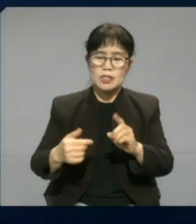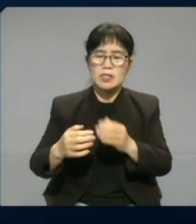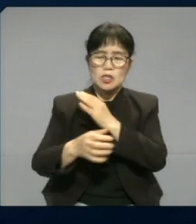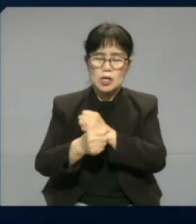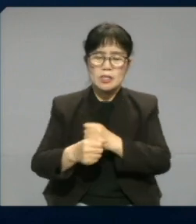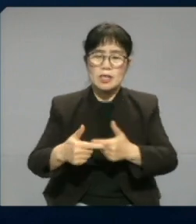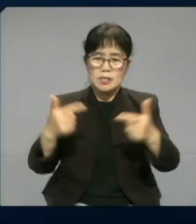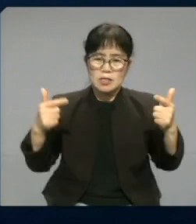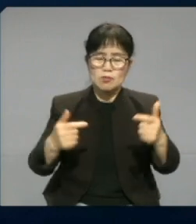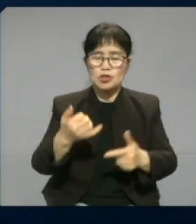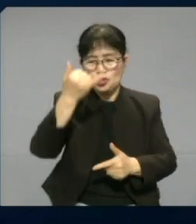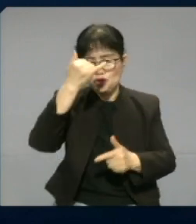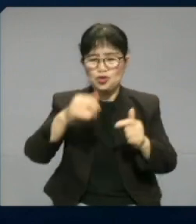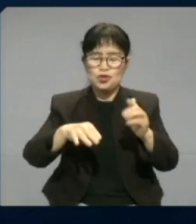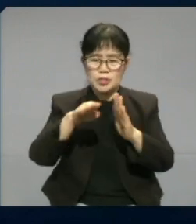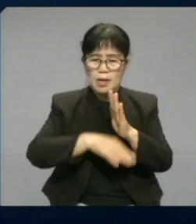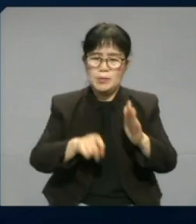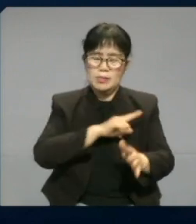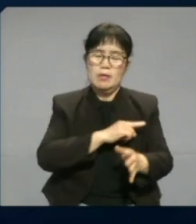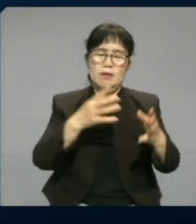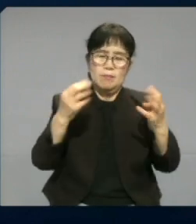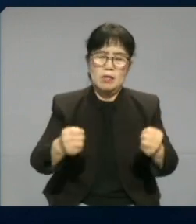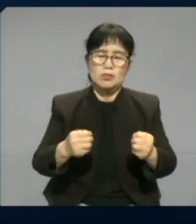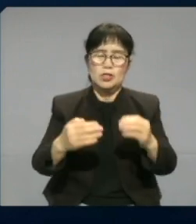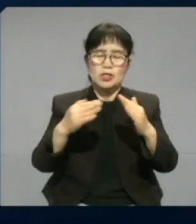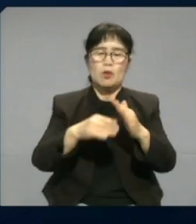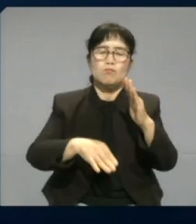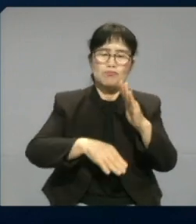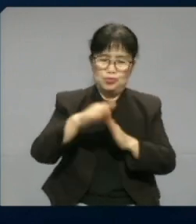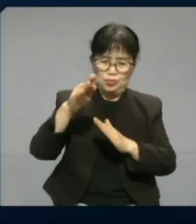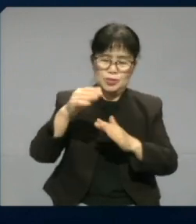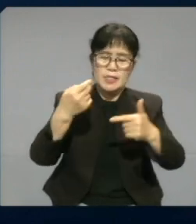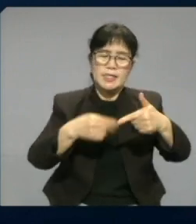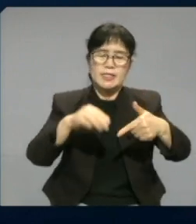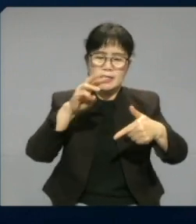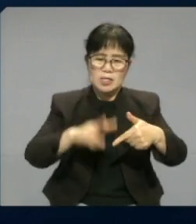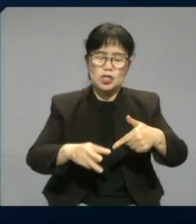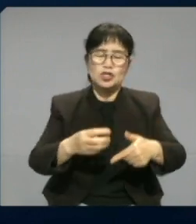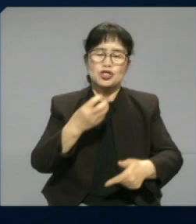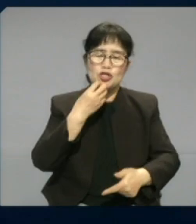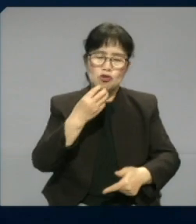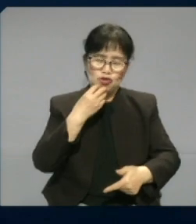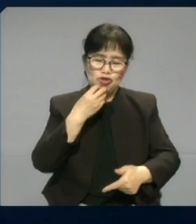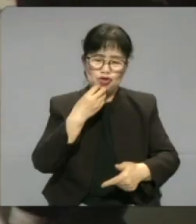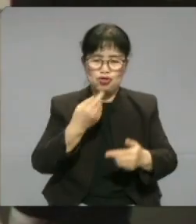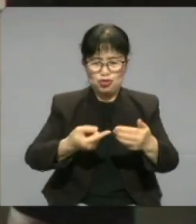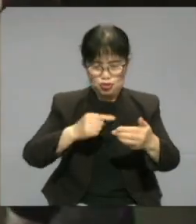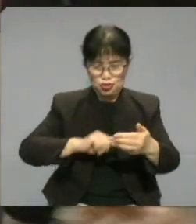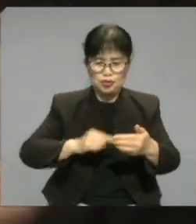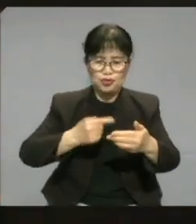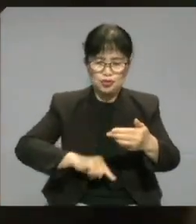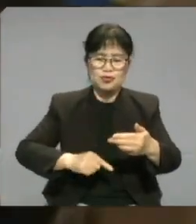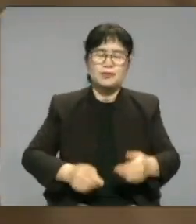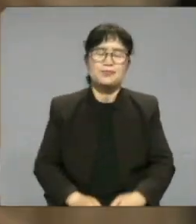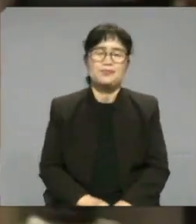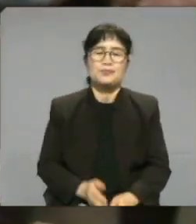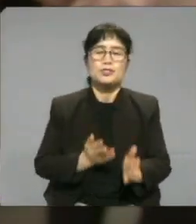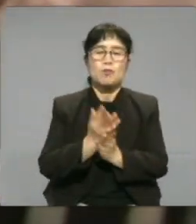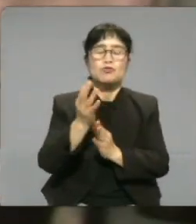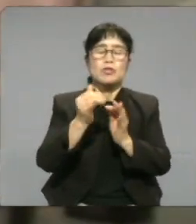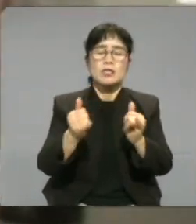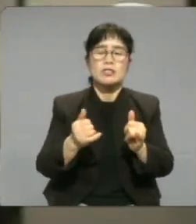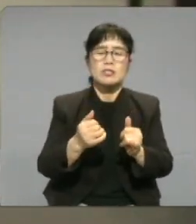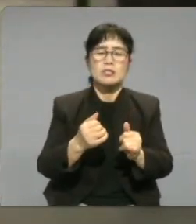지역은 충남이 가장 많았고 전북과 인천 서울과 경북이 뒤를이었습니다 전문가들은